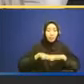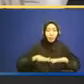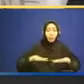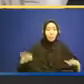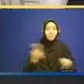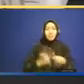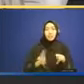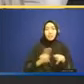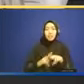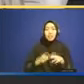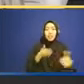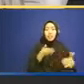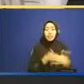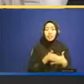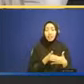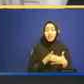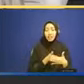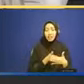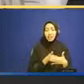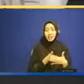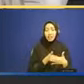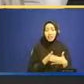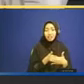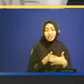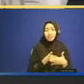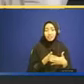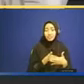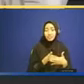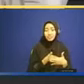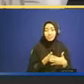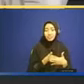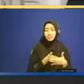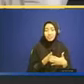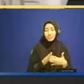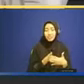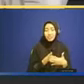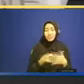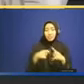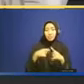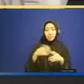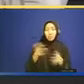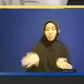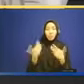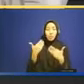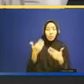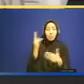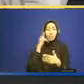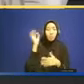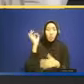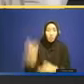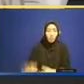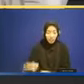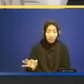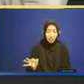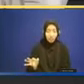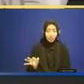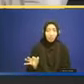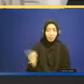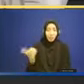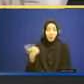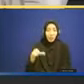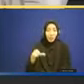perluas, hentikan food estate, ya. Hentikan pembangunan ibu kota,